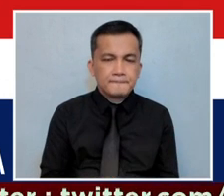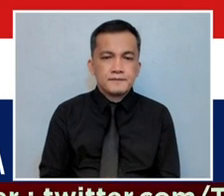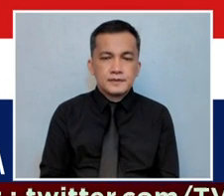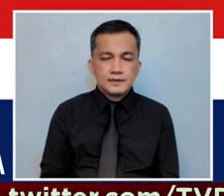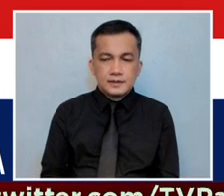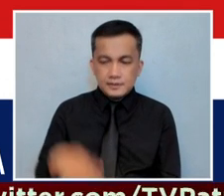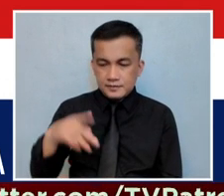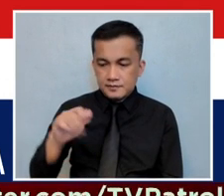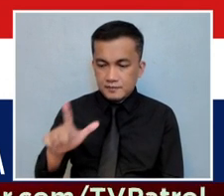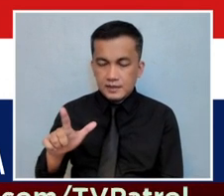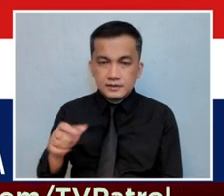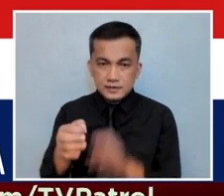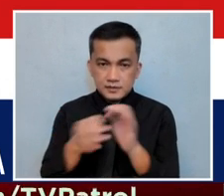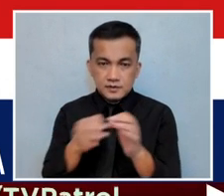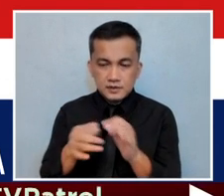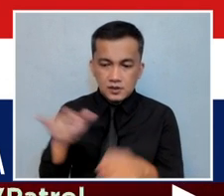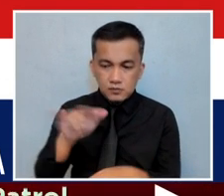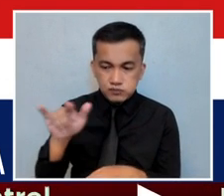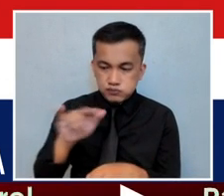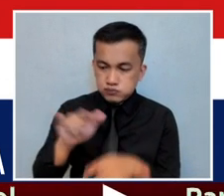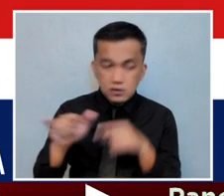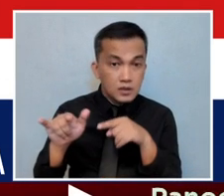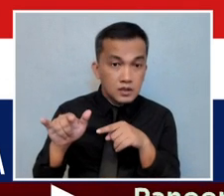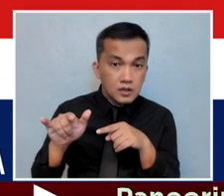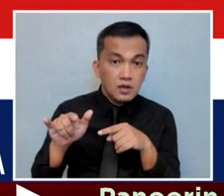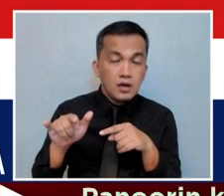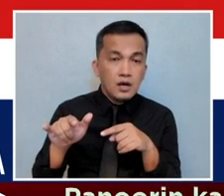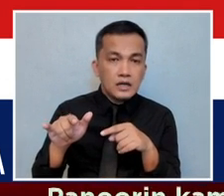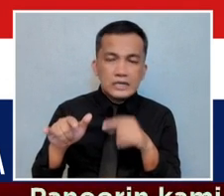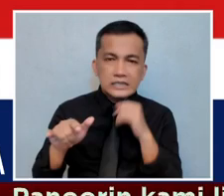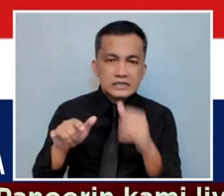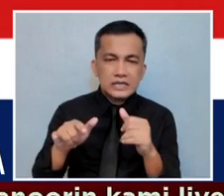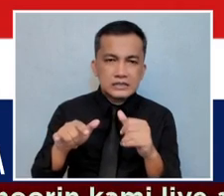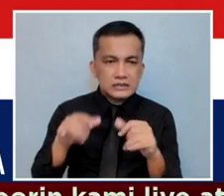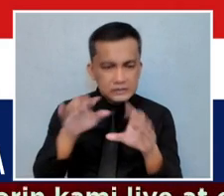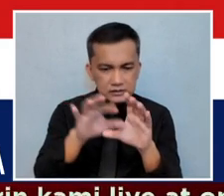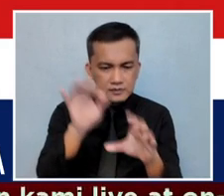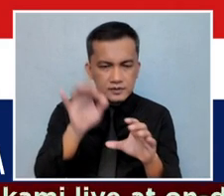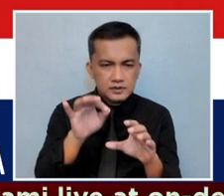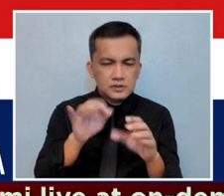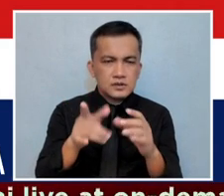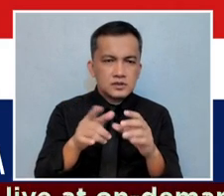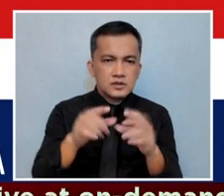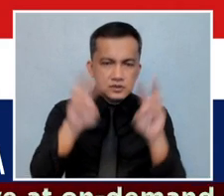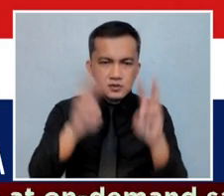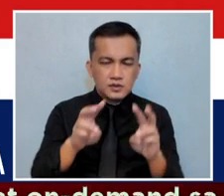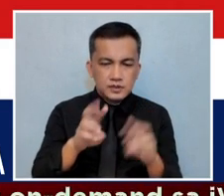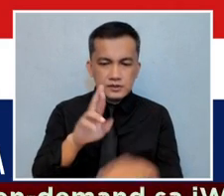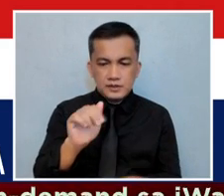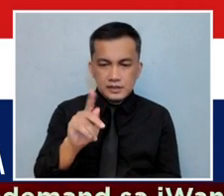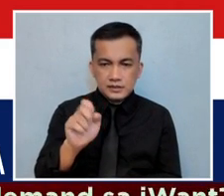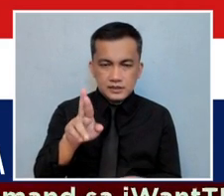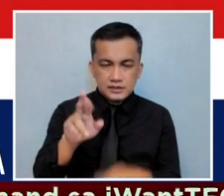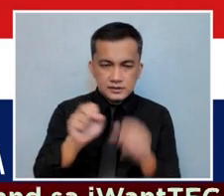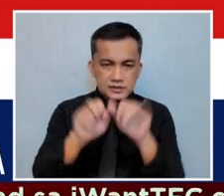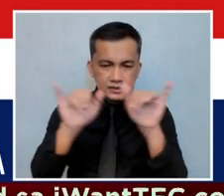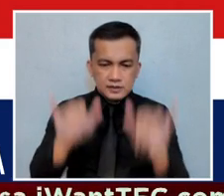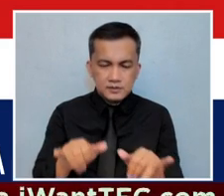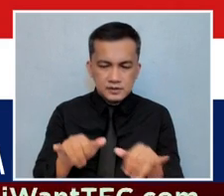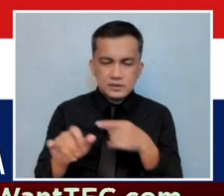PAL, ang naturang turbulence na naranasan ay hindi na-detect sa onboard weather radar system kaya hindi rin